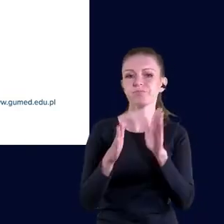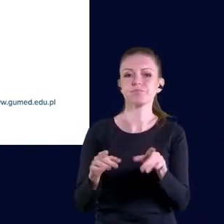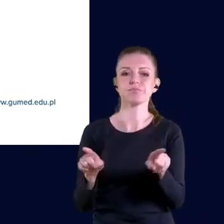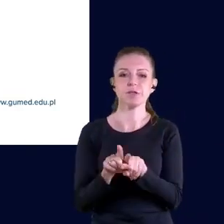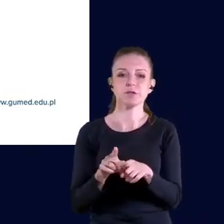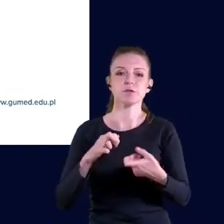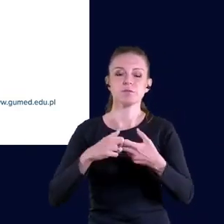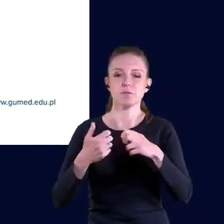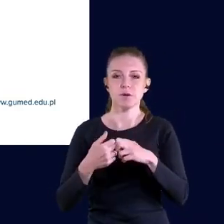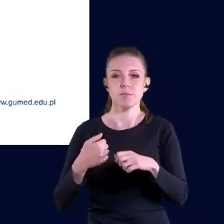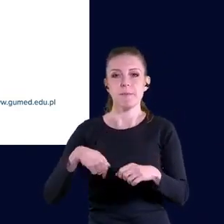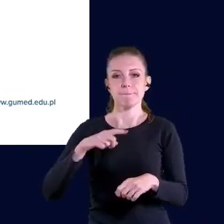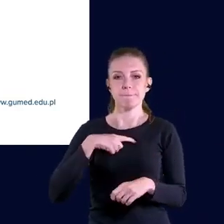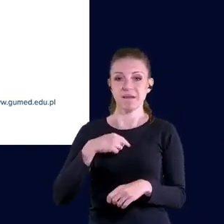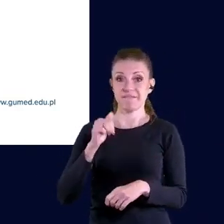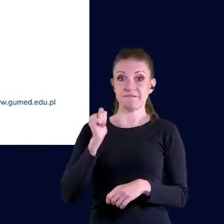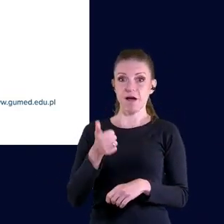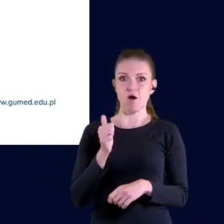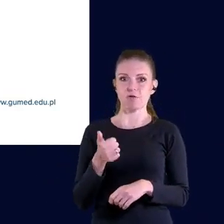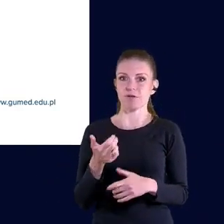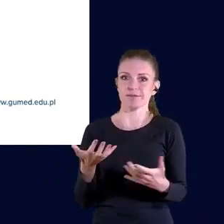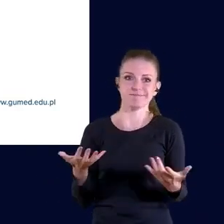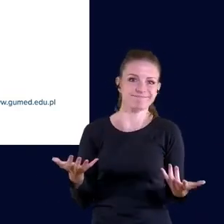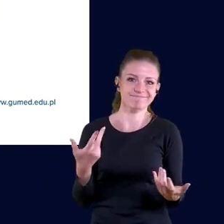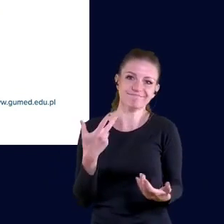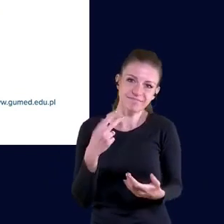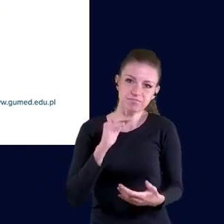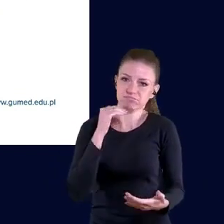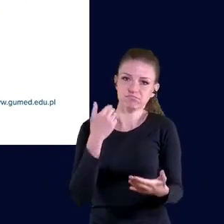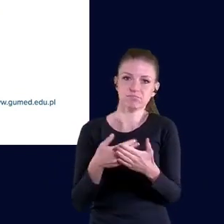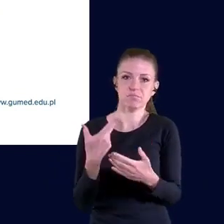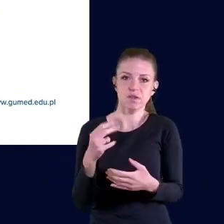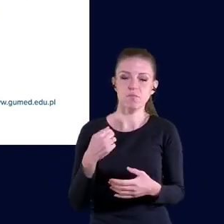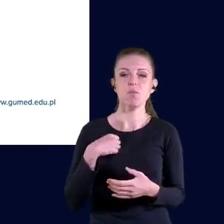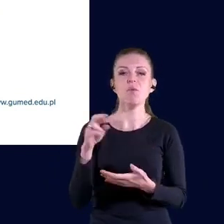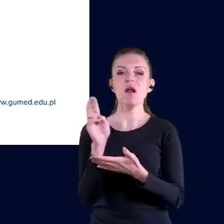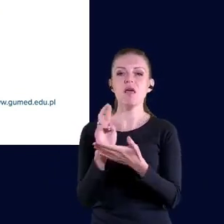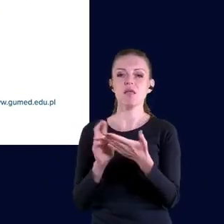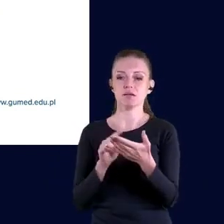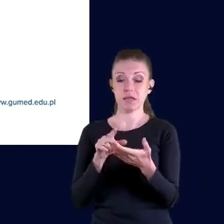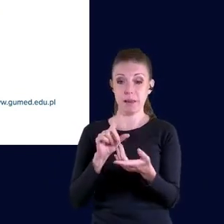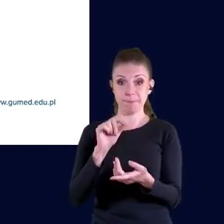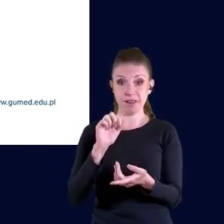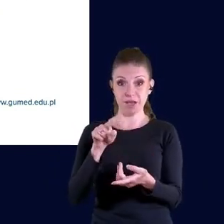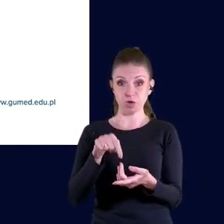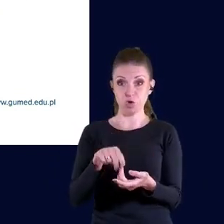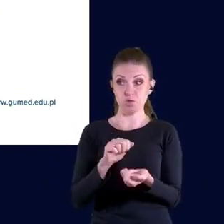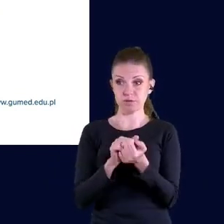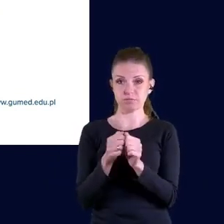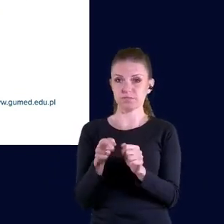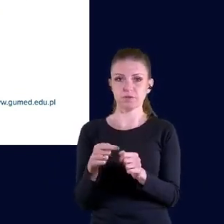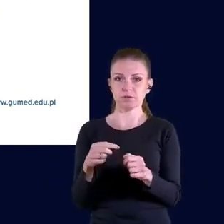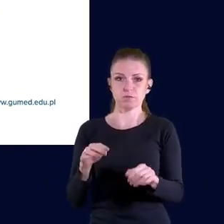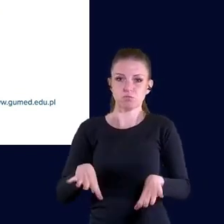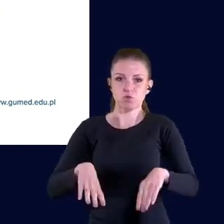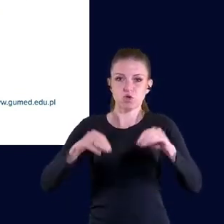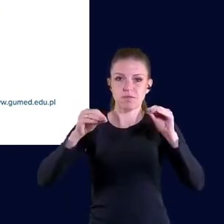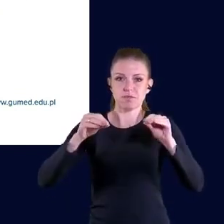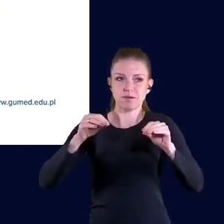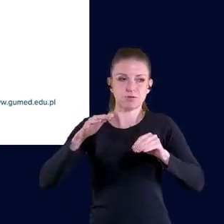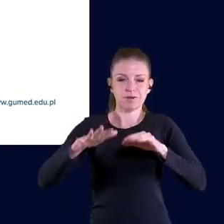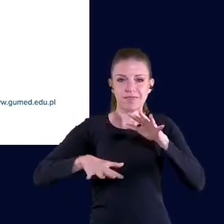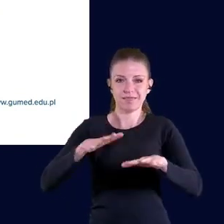w Jaworznie Jesteśmy profesjonalistami jeżeli chodzi o redakcję tego typu plików o tego typu praca chcesz budować